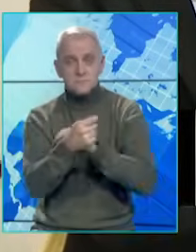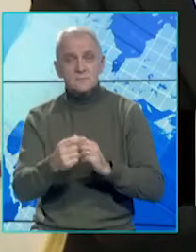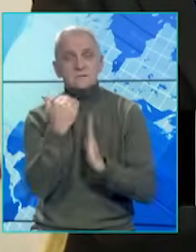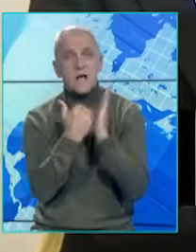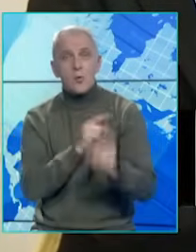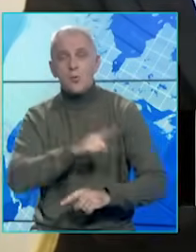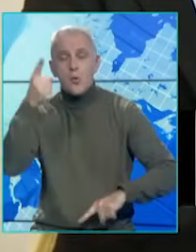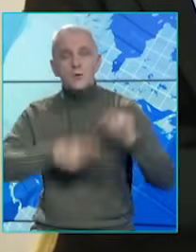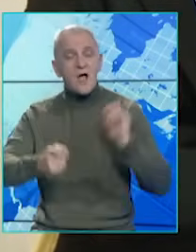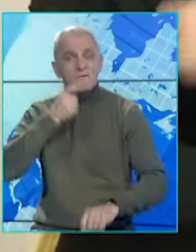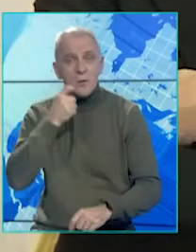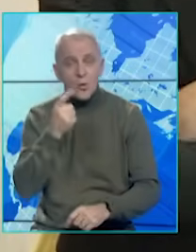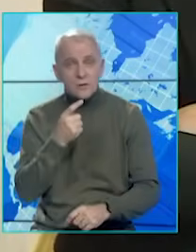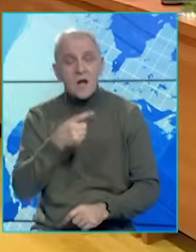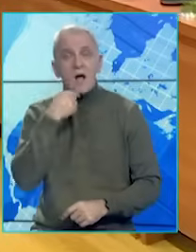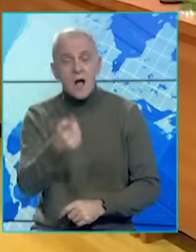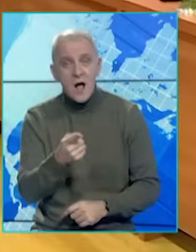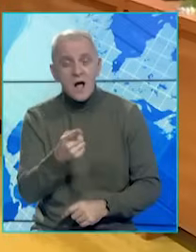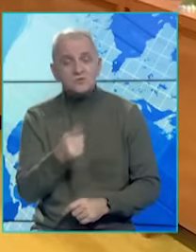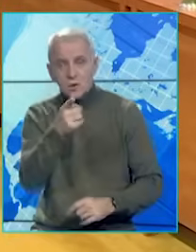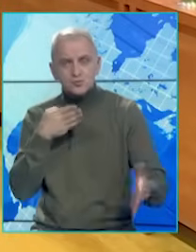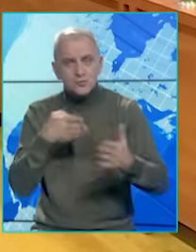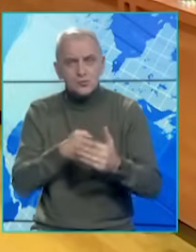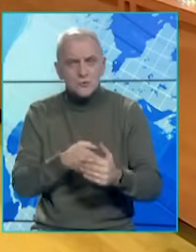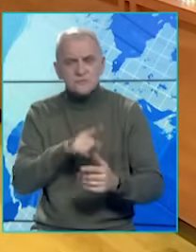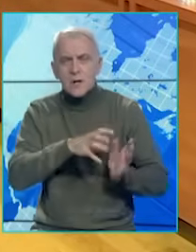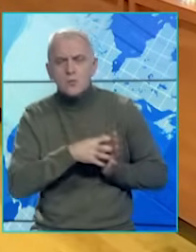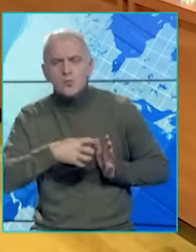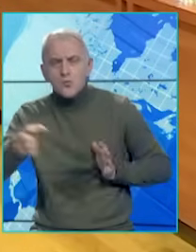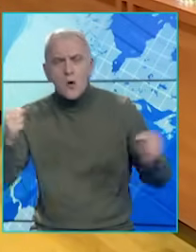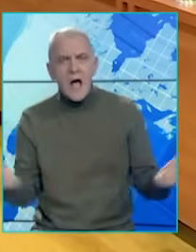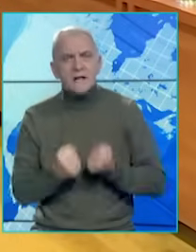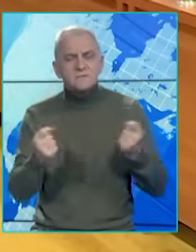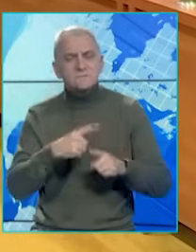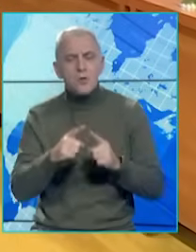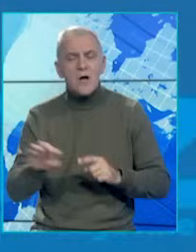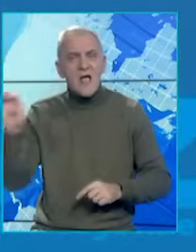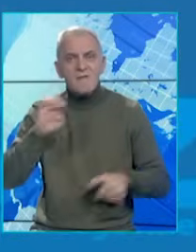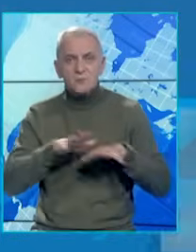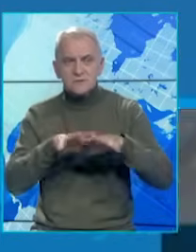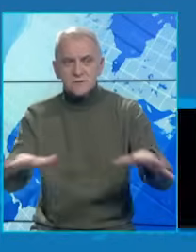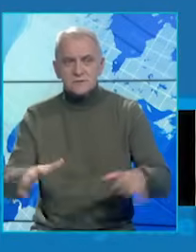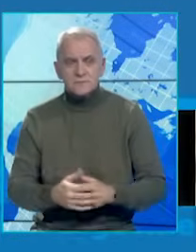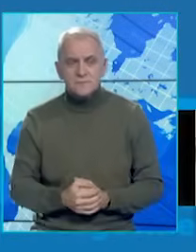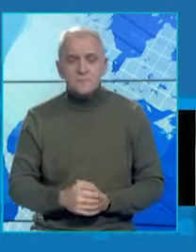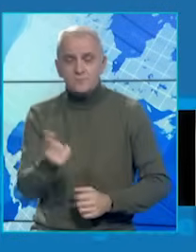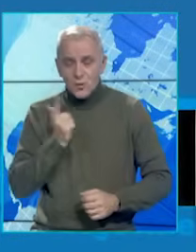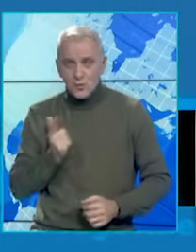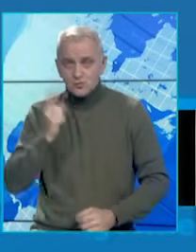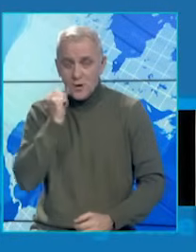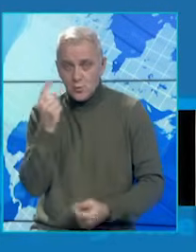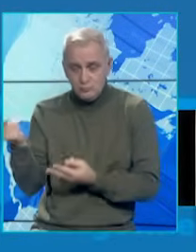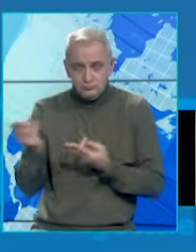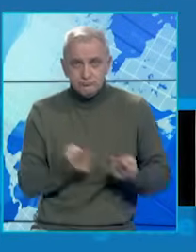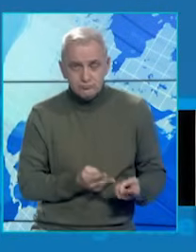kraja februara. Napomenuo je kako će to utjecati na tok aktivnosti oko evropskih integracija. Dočekati ove ljude i kazati da